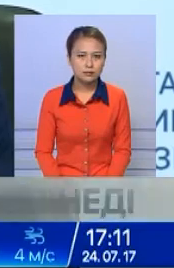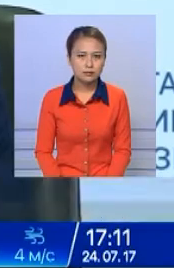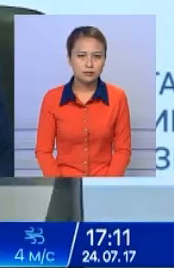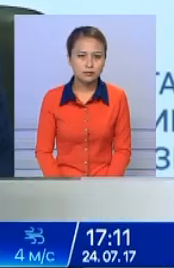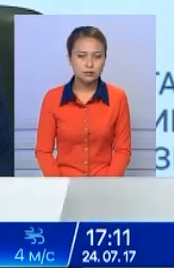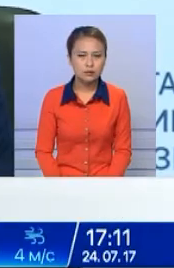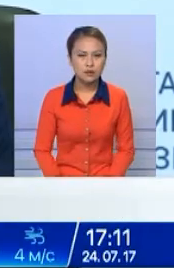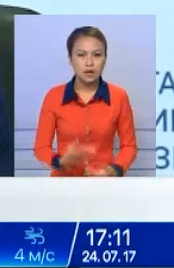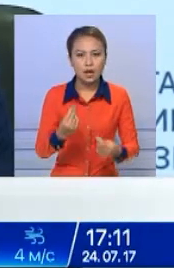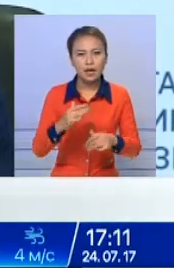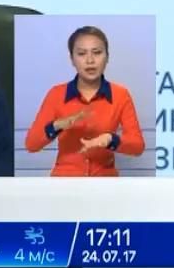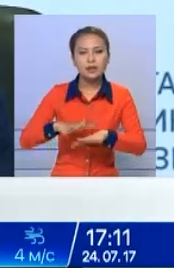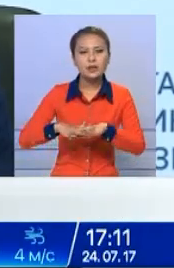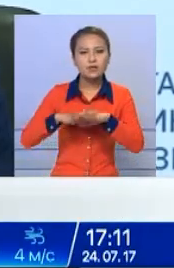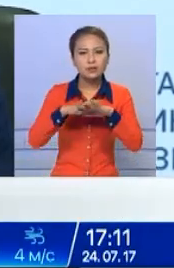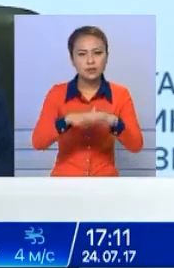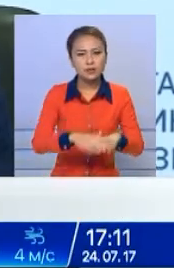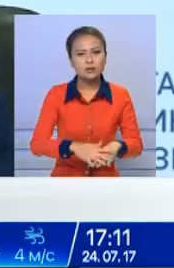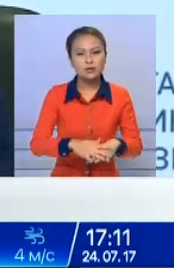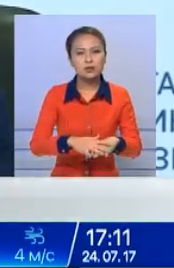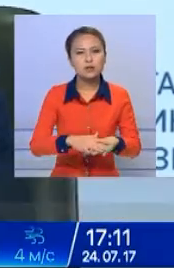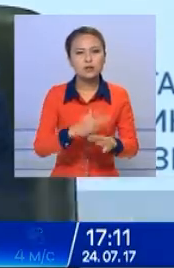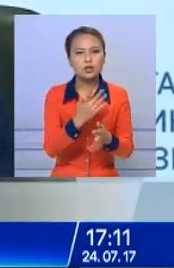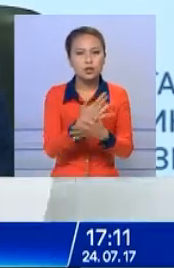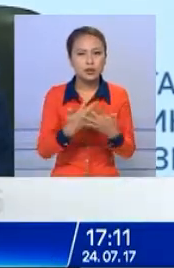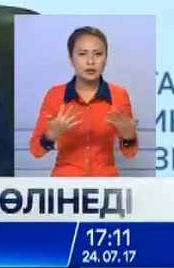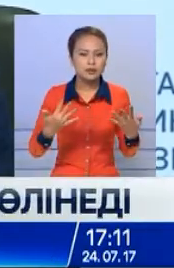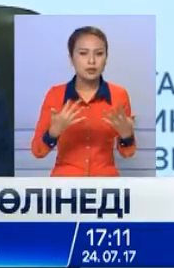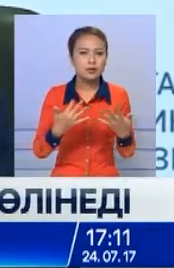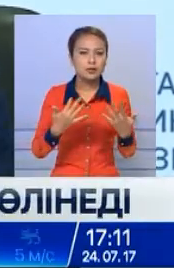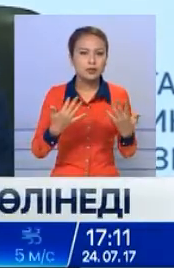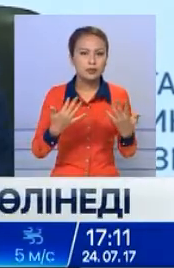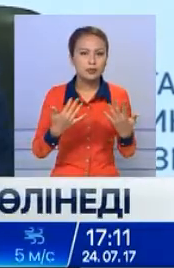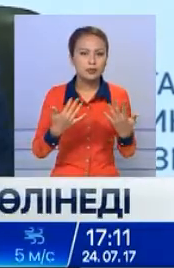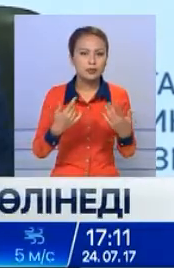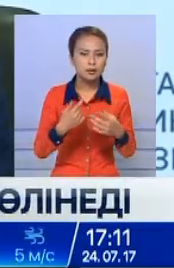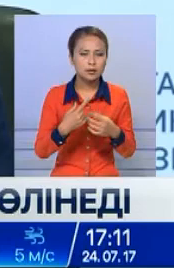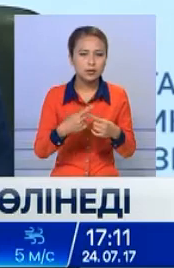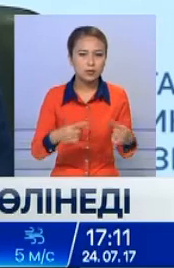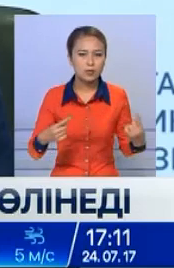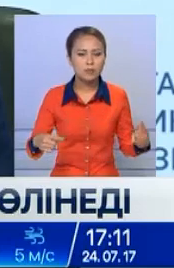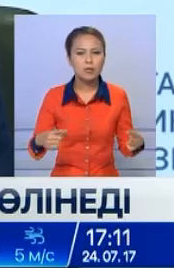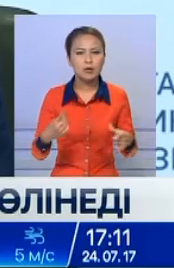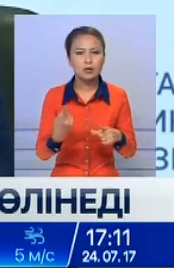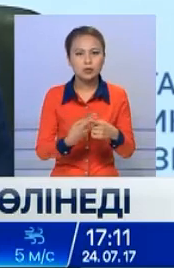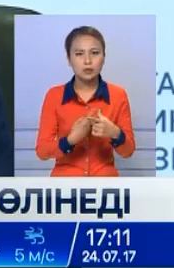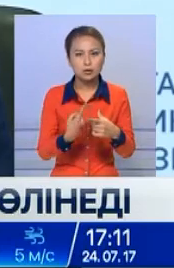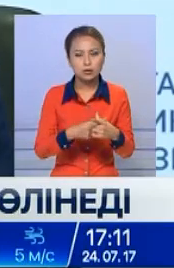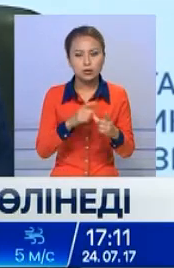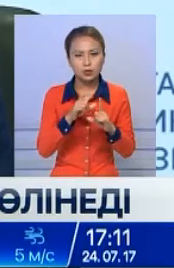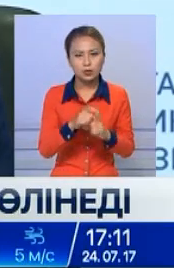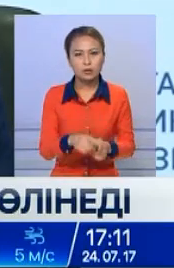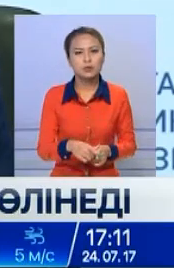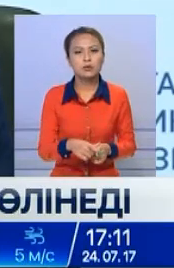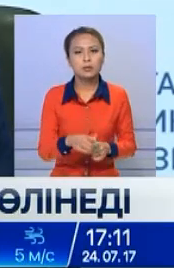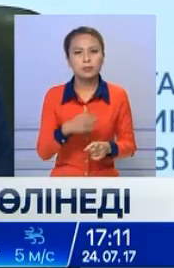Инвестиция және даму министрлігінің мандаты бойынша индустрияға және басқаша айтқанда біз